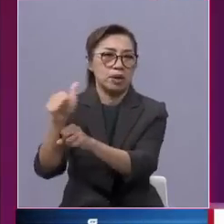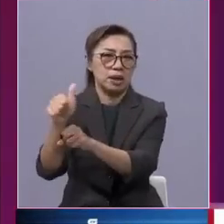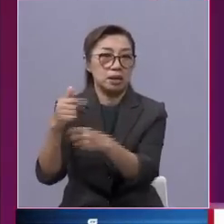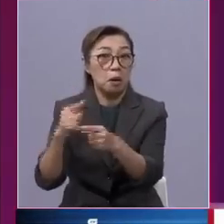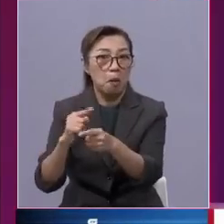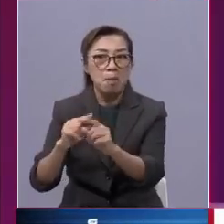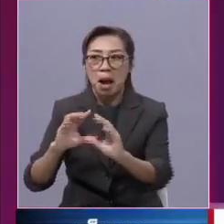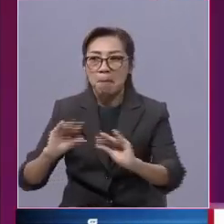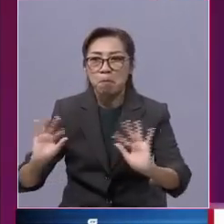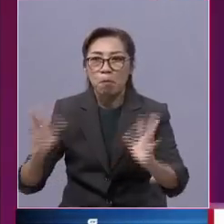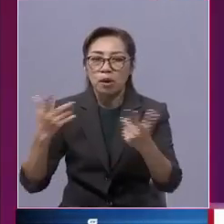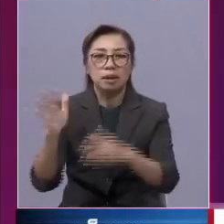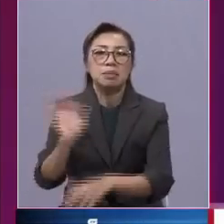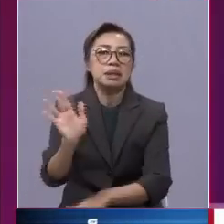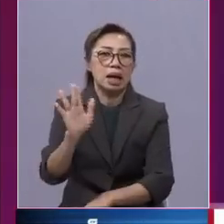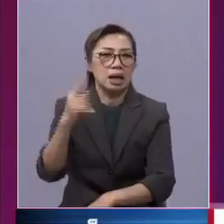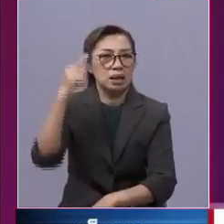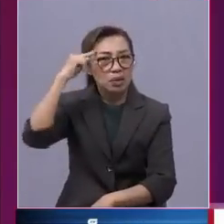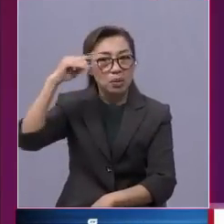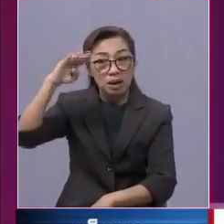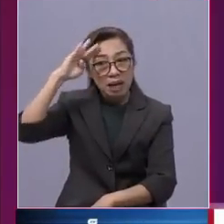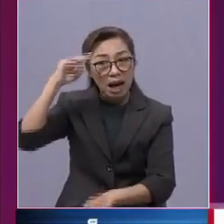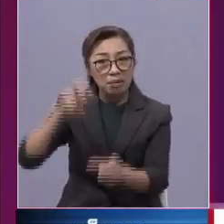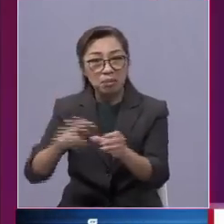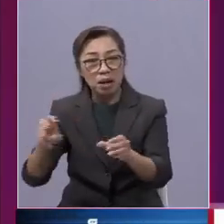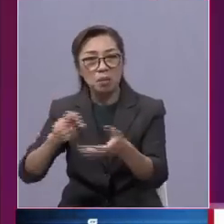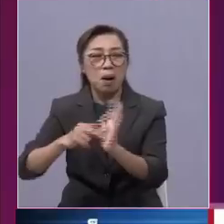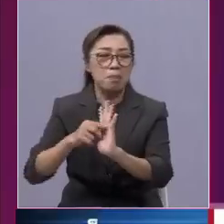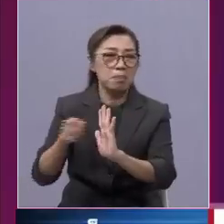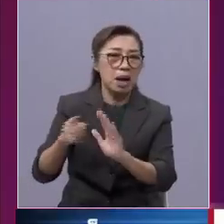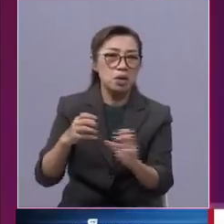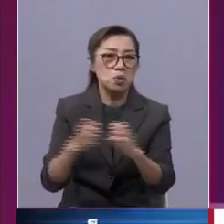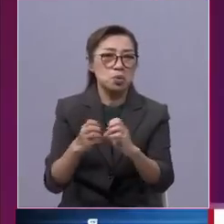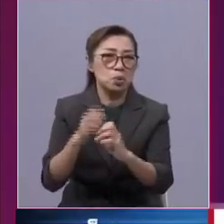ใช่หลักประกันที่จะที่มีทหารถอยออกมาครับ